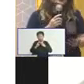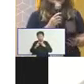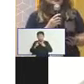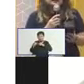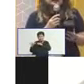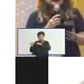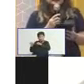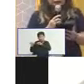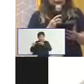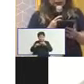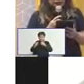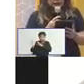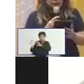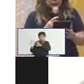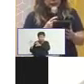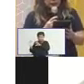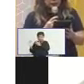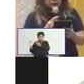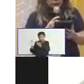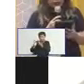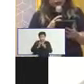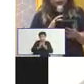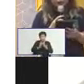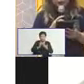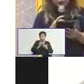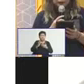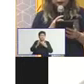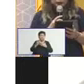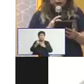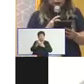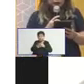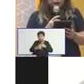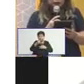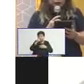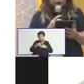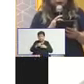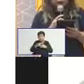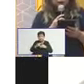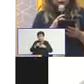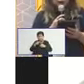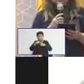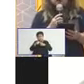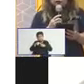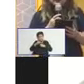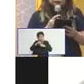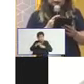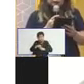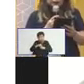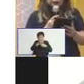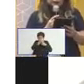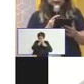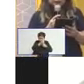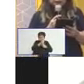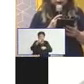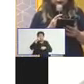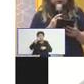นนะคะท ่ านอาจารย์ใช้คำนี้นะคะได้ข้ามฟากเข้ามาพักพิงในไทยชั่วคราวเพราะเราก็เห็นว่าเขาก็ต้องหนีร้อนมาเพิ่งเย็นเพรา